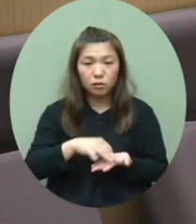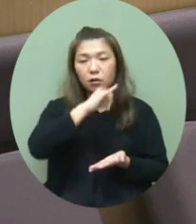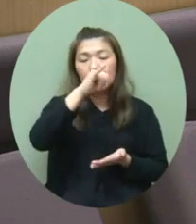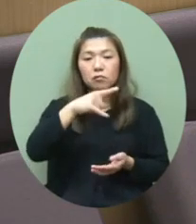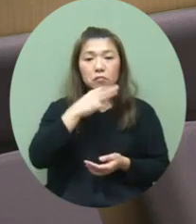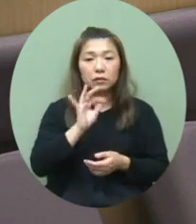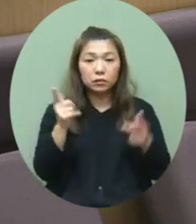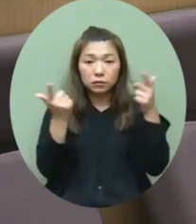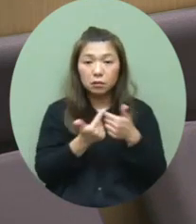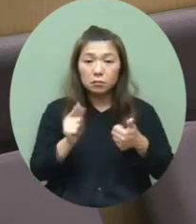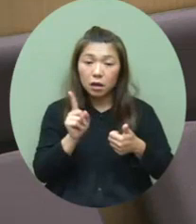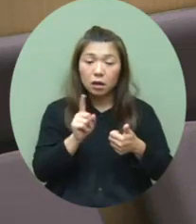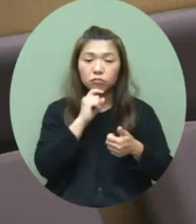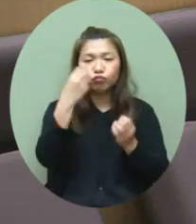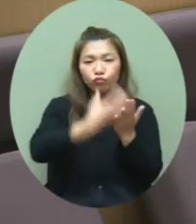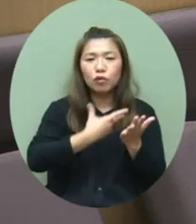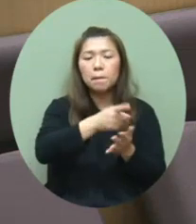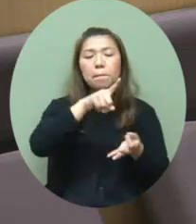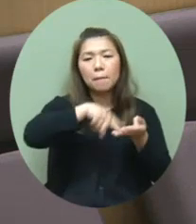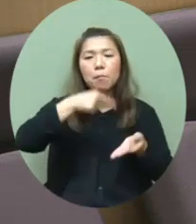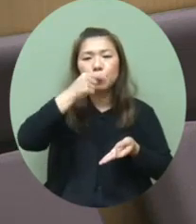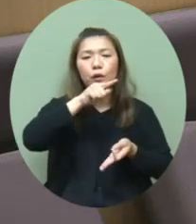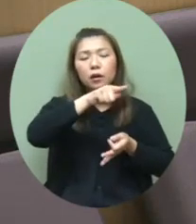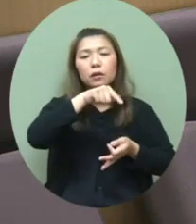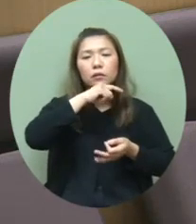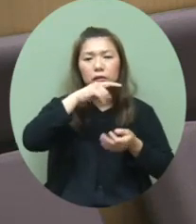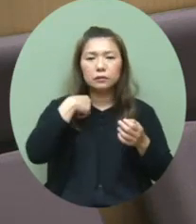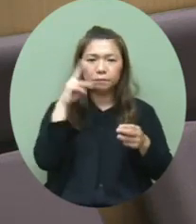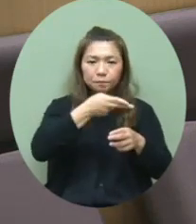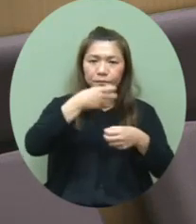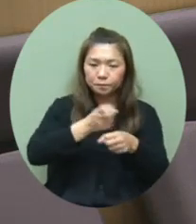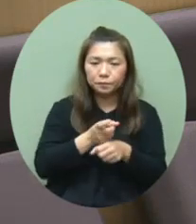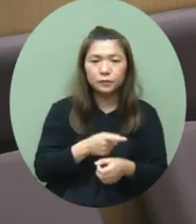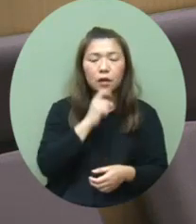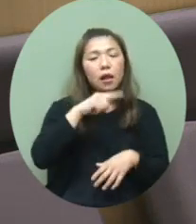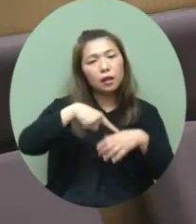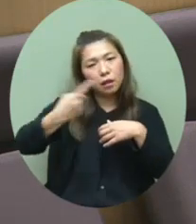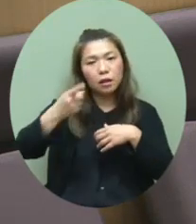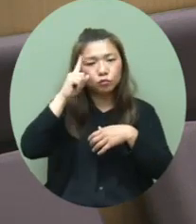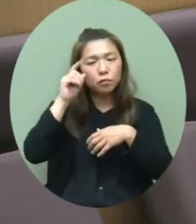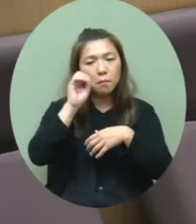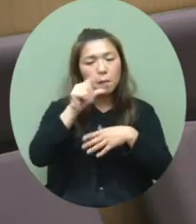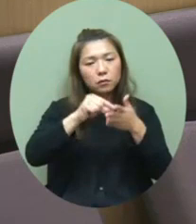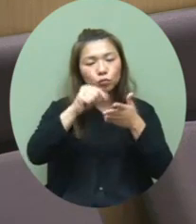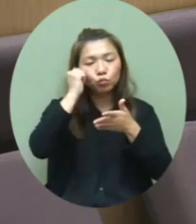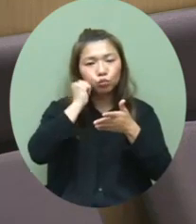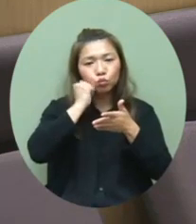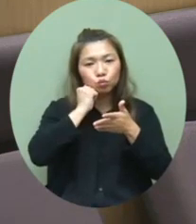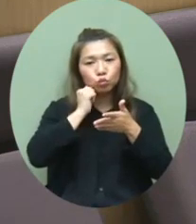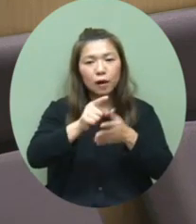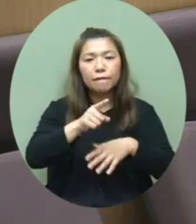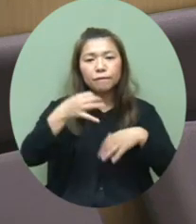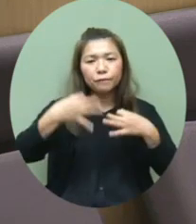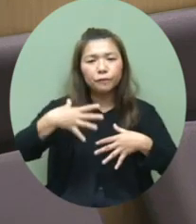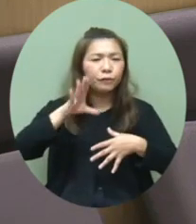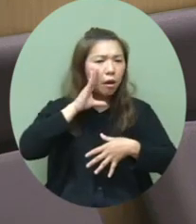地方要符合咩條件先會納入 CTN 呢？另外就想問翻安老院社嗰邊嗰個情況啦，即係見到富